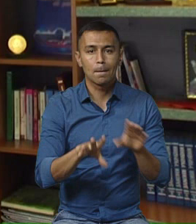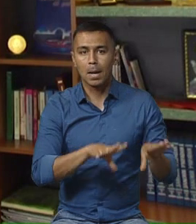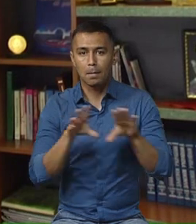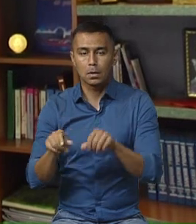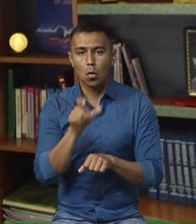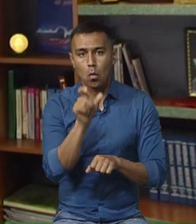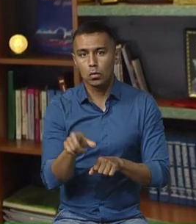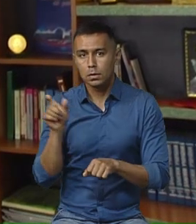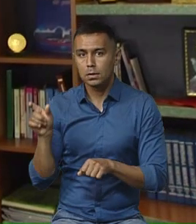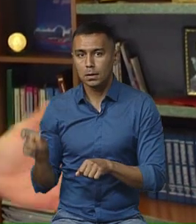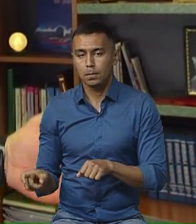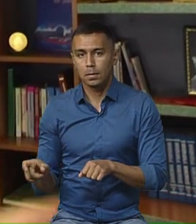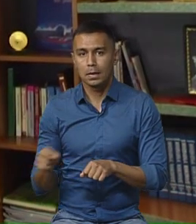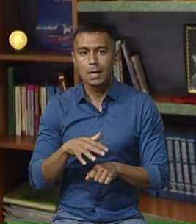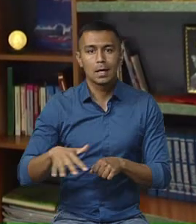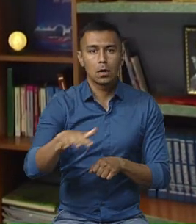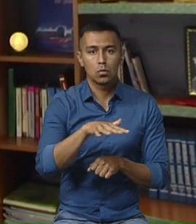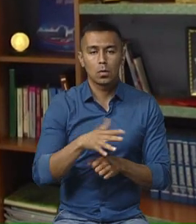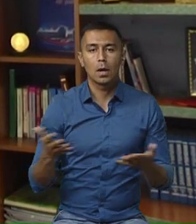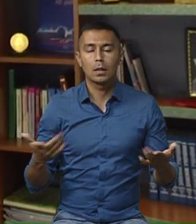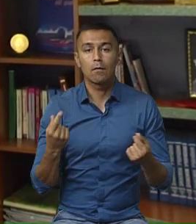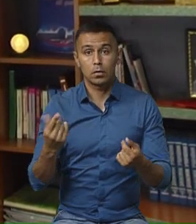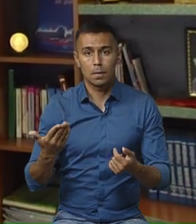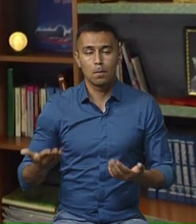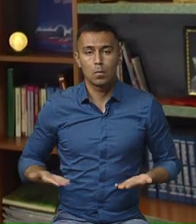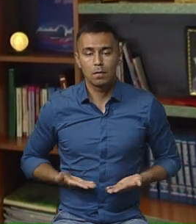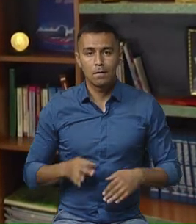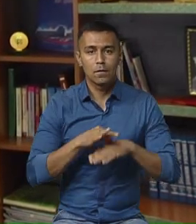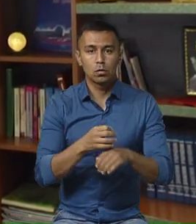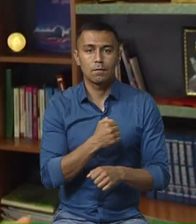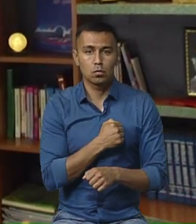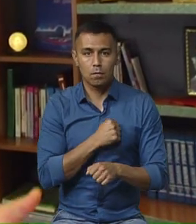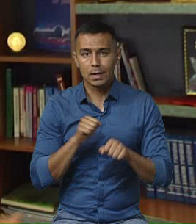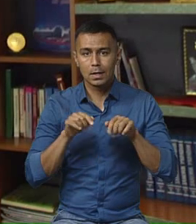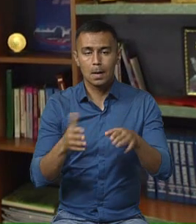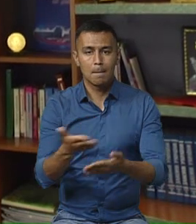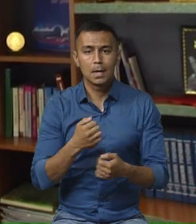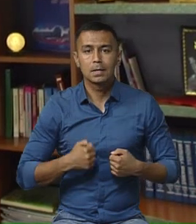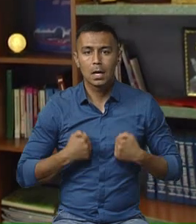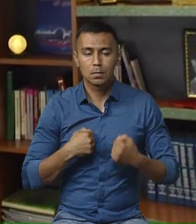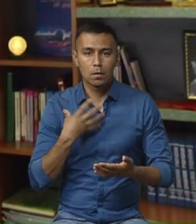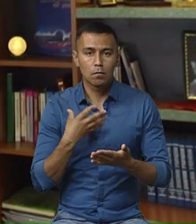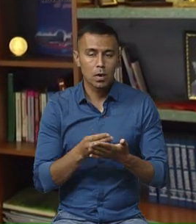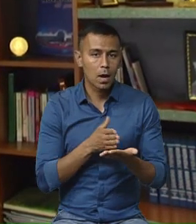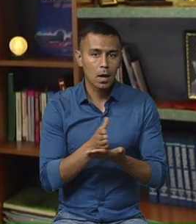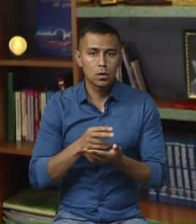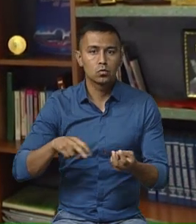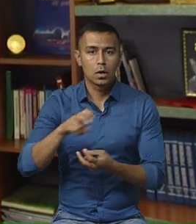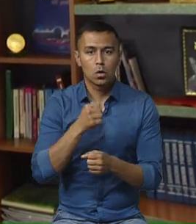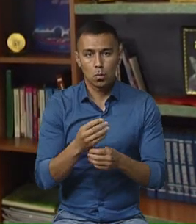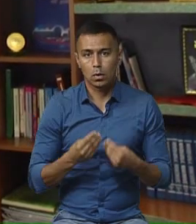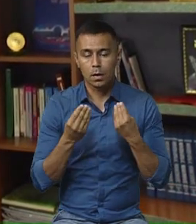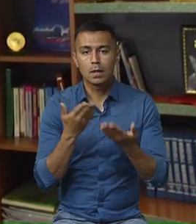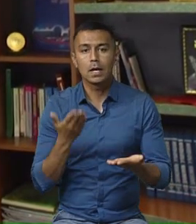внутрішньопереміщених осіб, на території яких, де вони проживали, ведуться військові дії. Ми стараємося по своїх каналах шукати роботодавця.